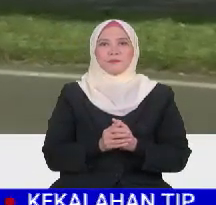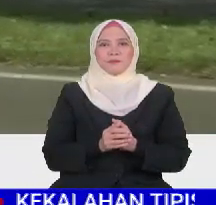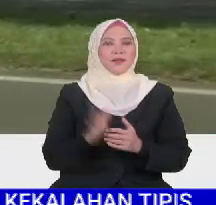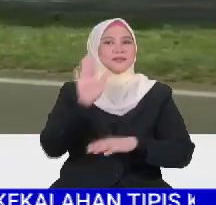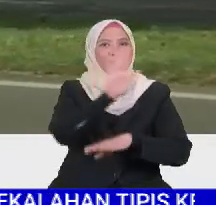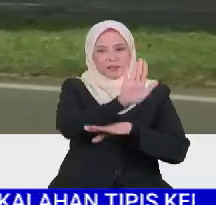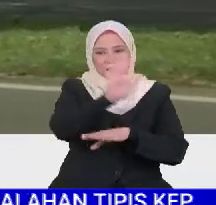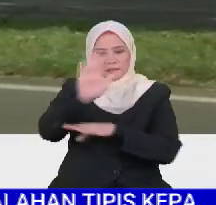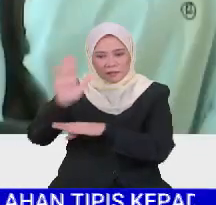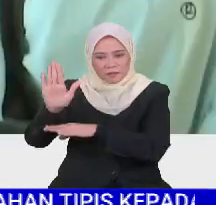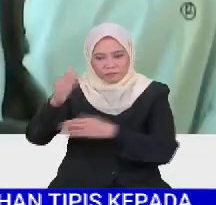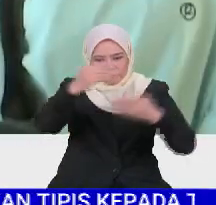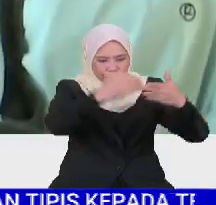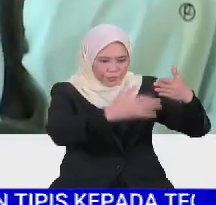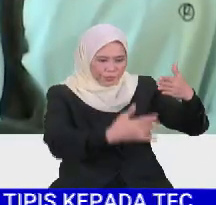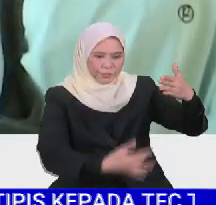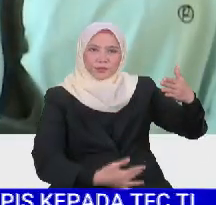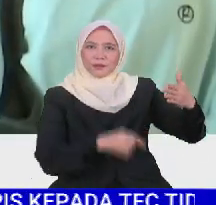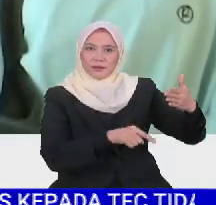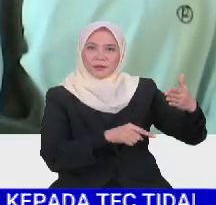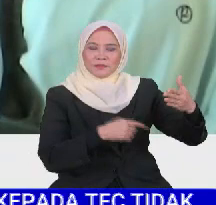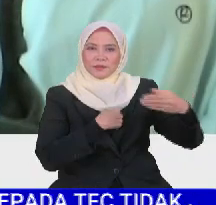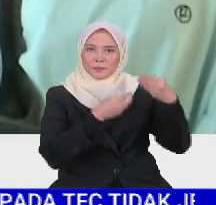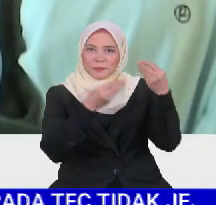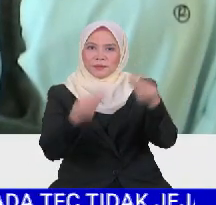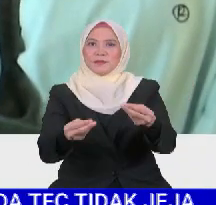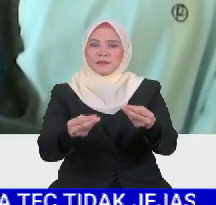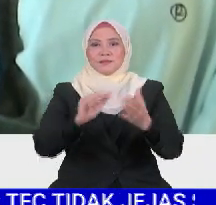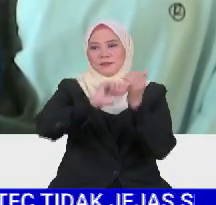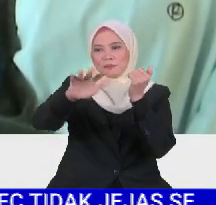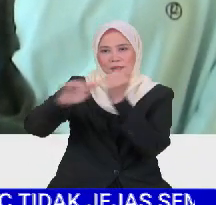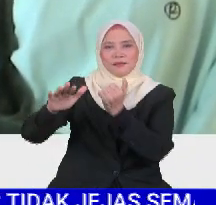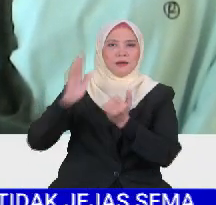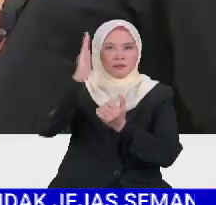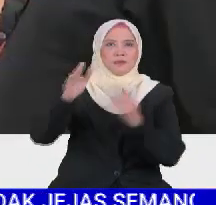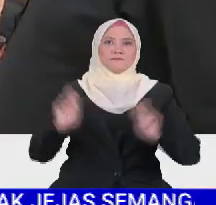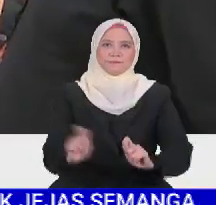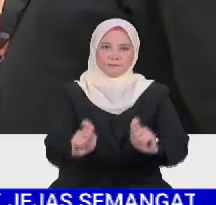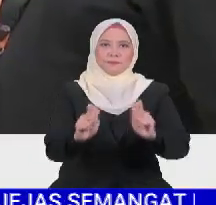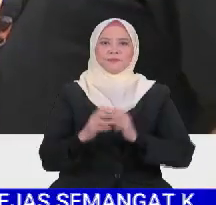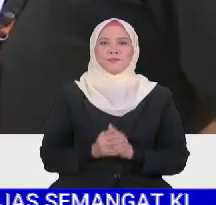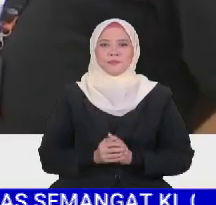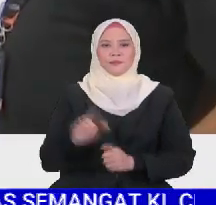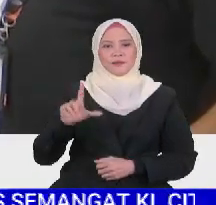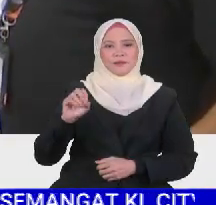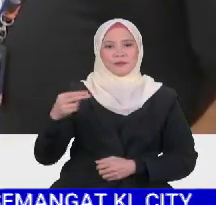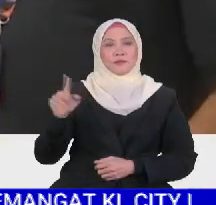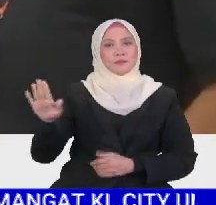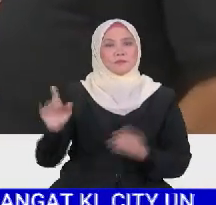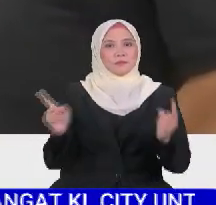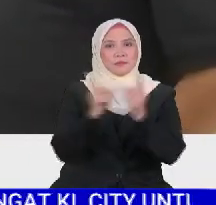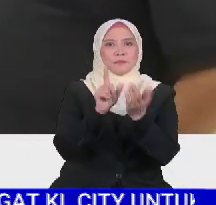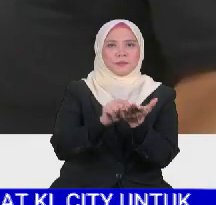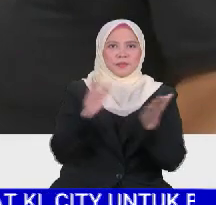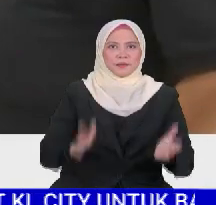berjanjian atau komitmen yang saya kasih semasa campaign selepas